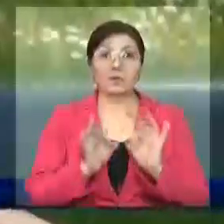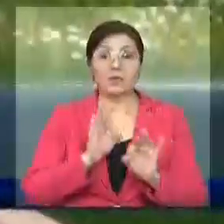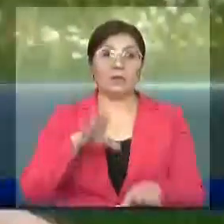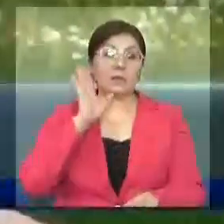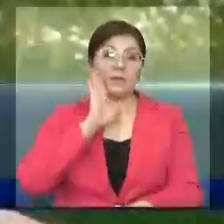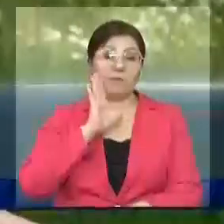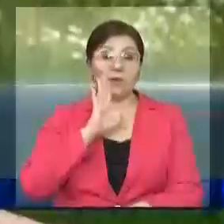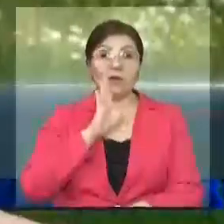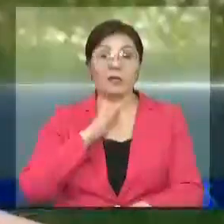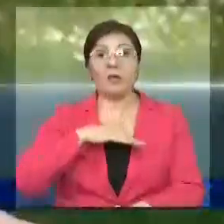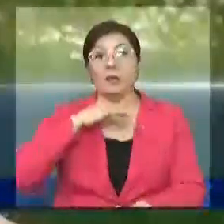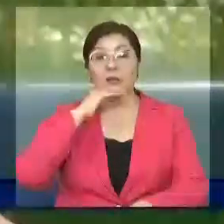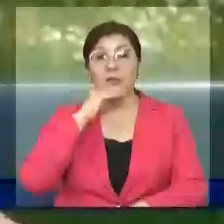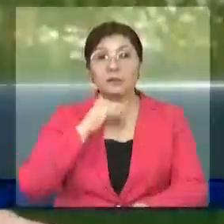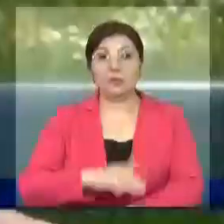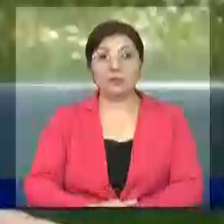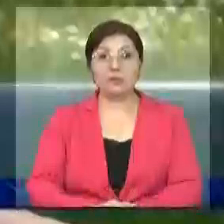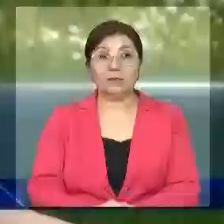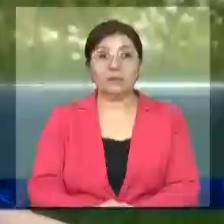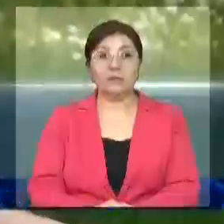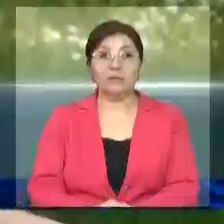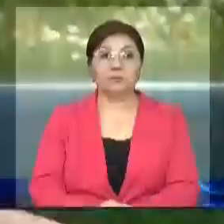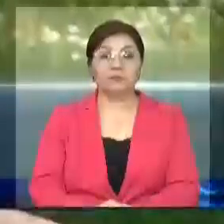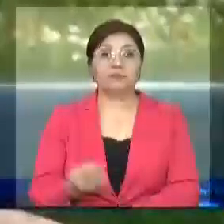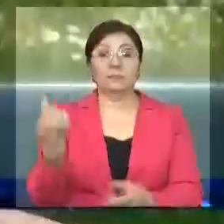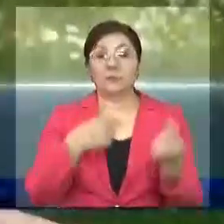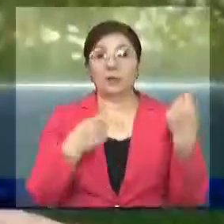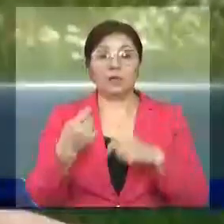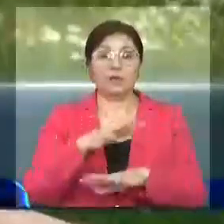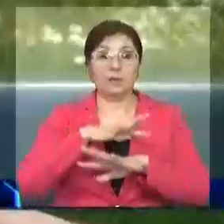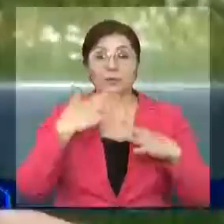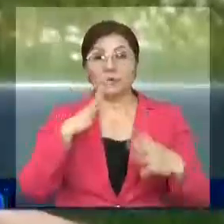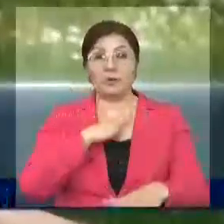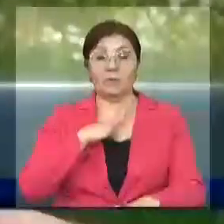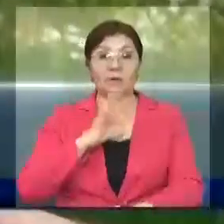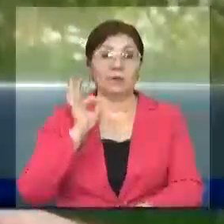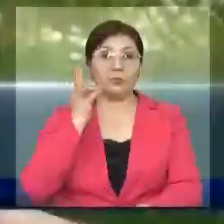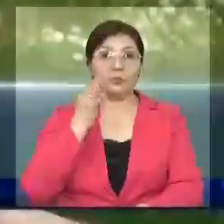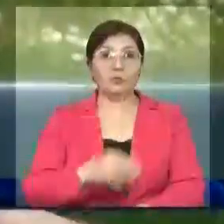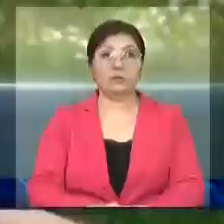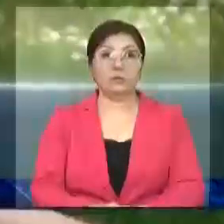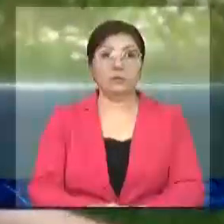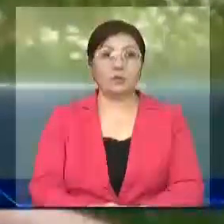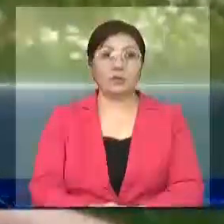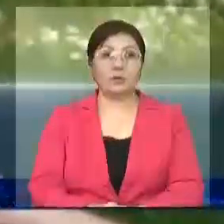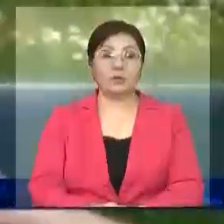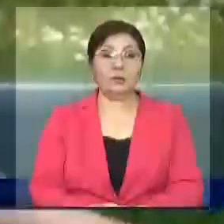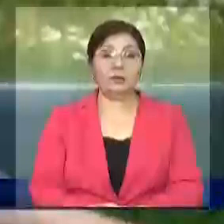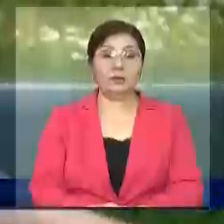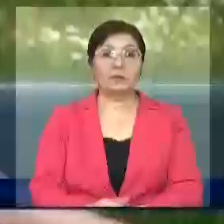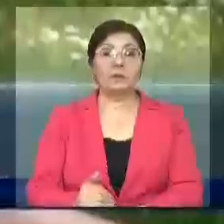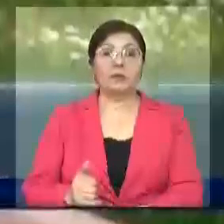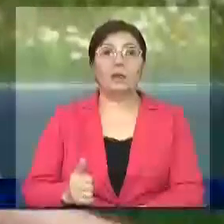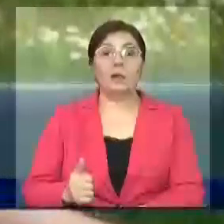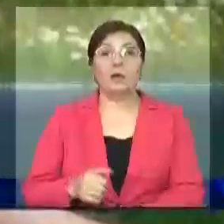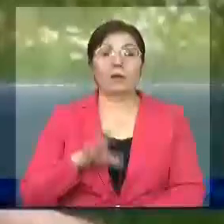Влагозарядка хорошая была. Плюс дожди также опять же прошли. Ну, в принципе,